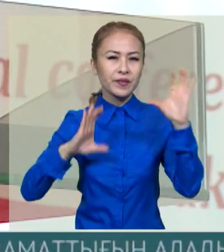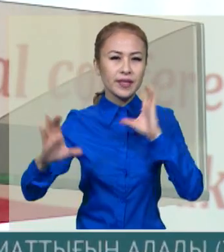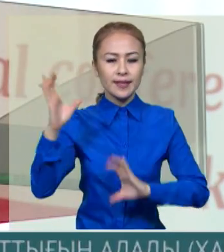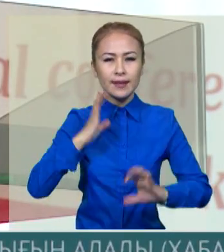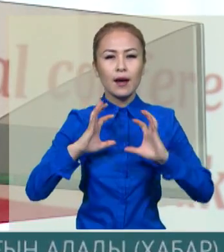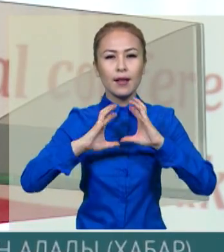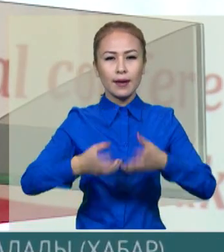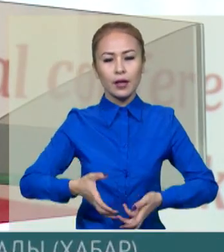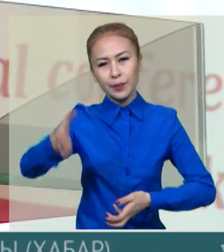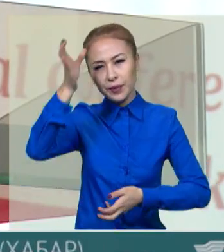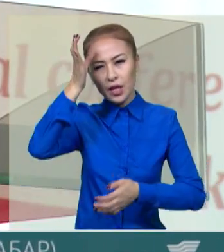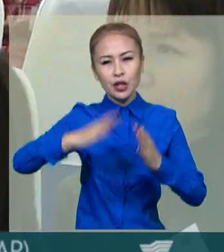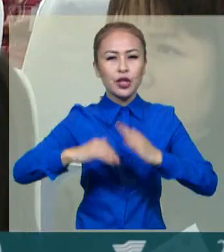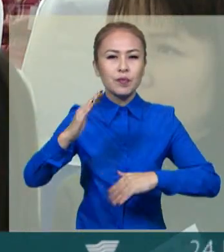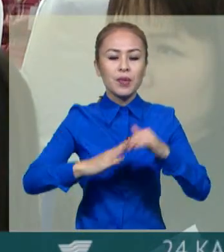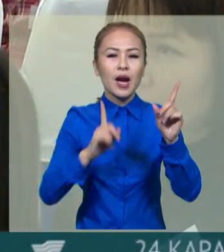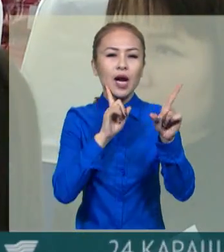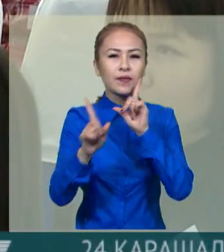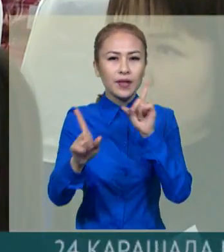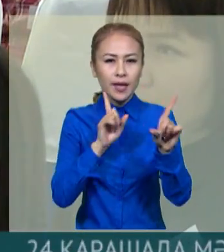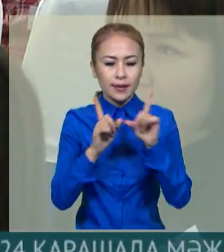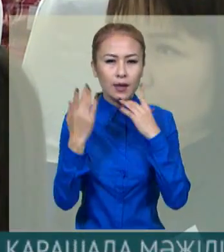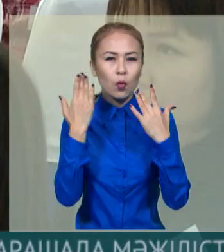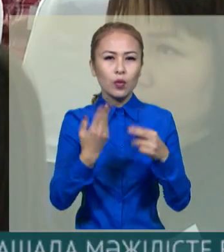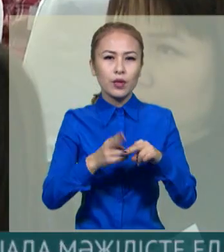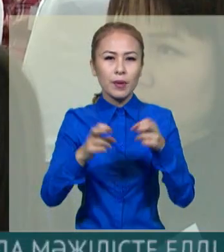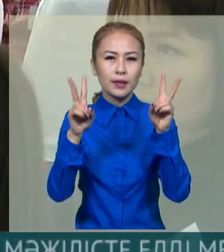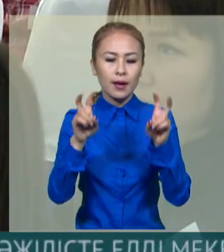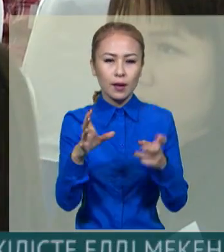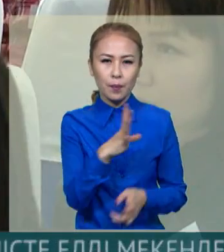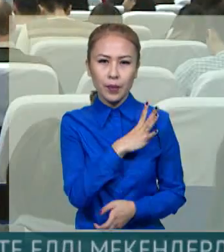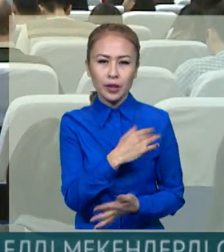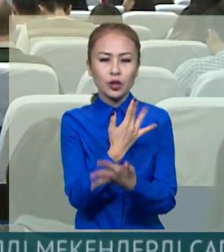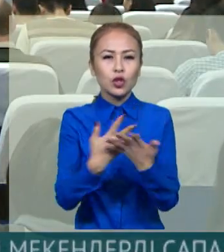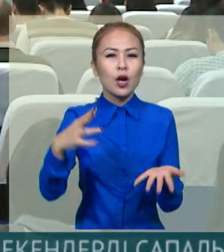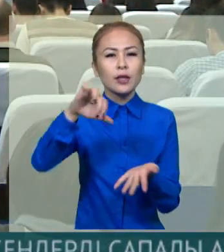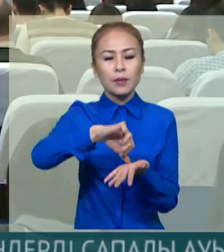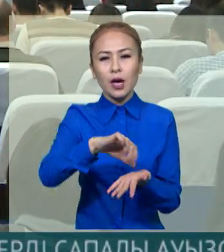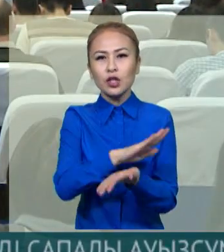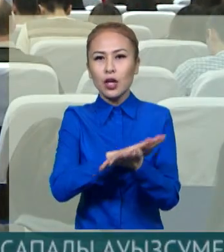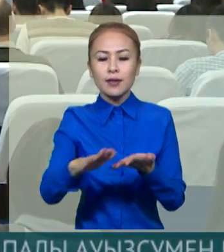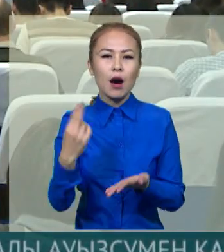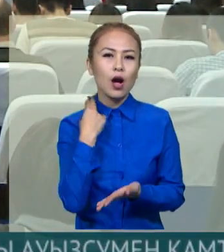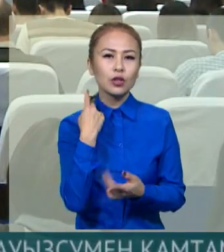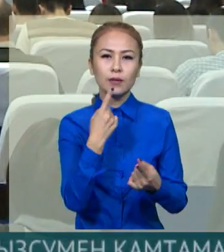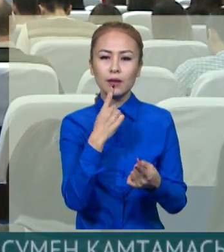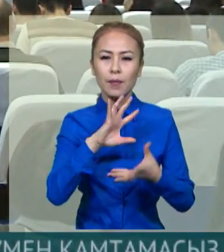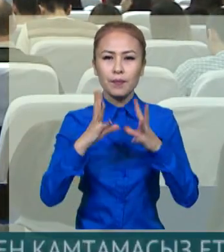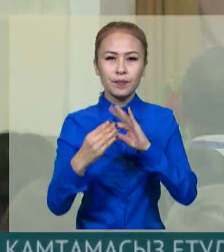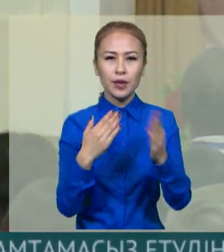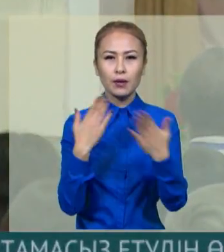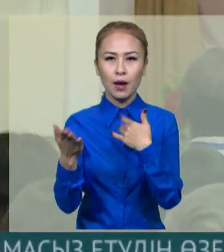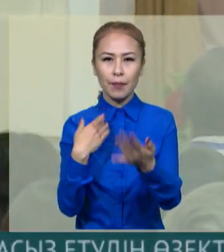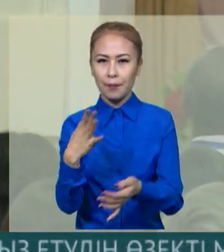университетте өткен халықаралық ғылыми тәжірибелік конференция осы тақырыпқа арналды. Алқалы жиын таза ағылшын тілінде өтті. Оған